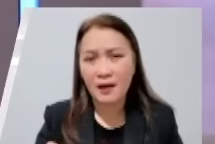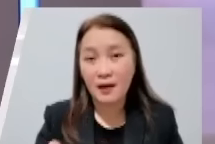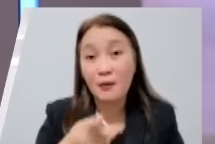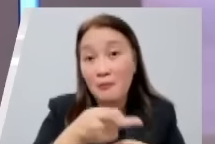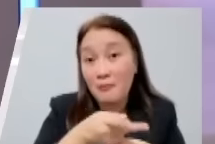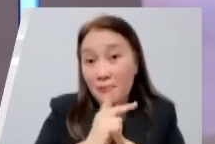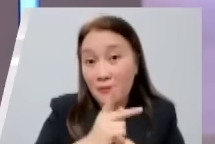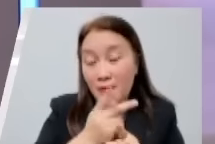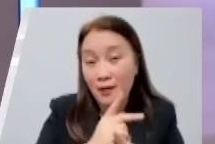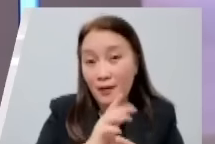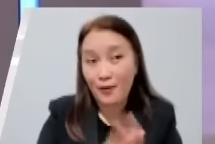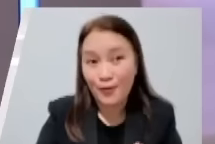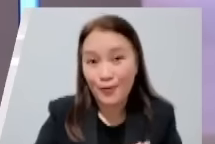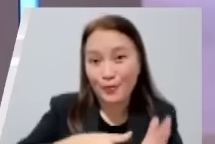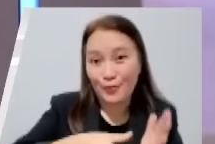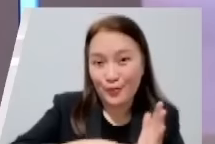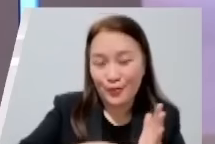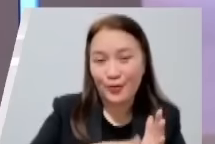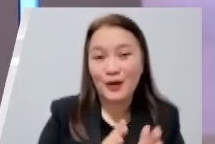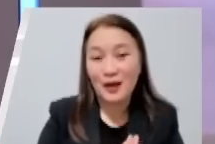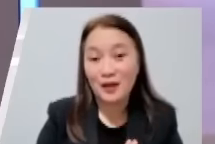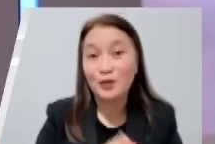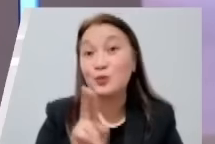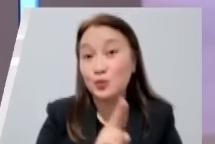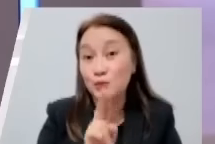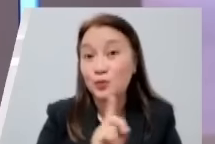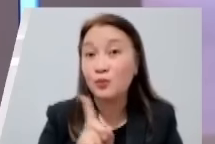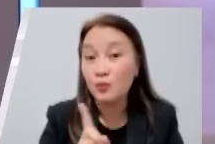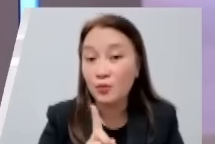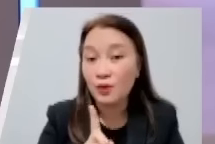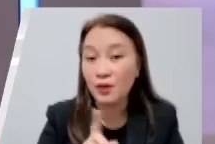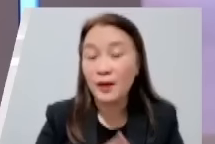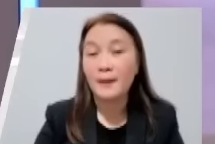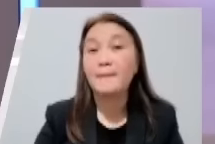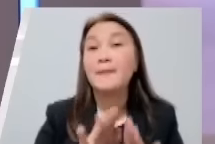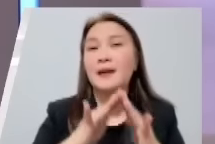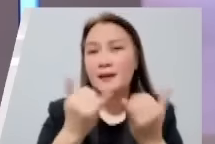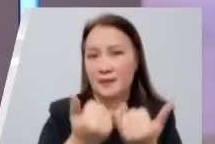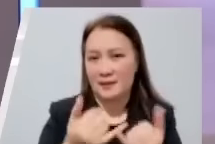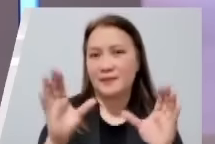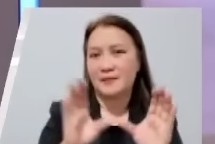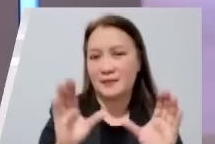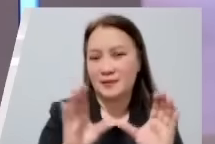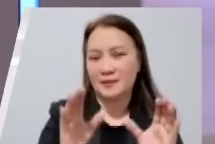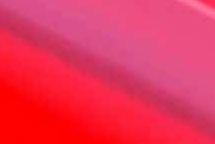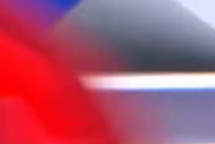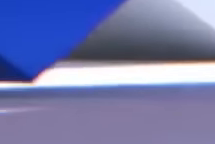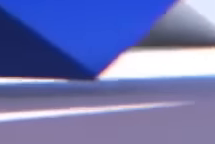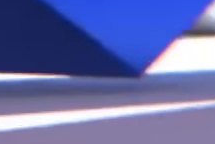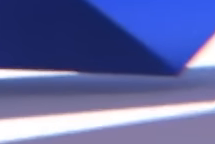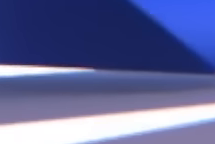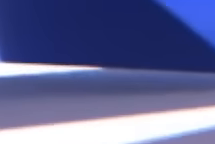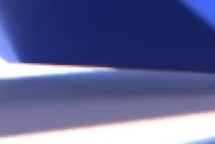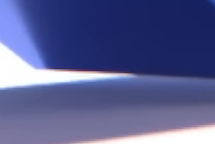sa ilang lugar gamit ang barangay certificate. Alamin yan sa pagtutok ni Sandra Aguinaldo.